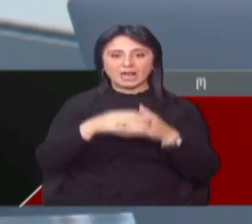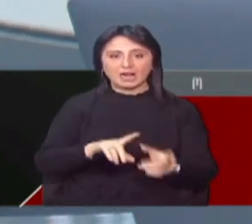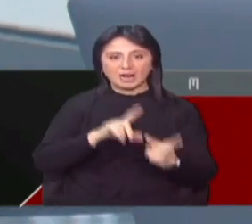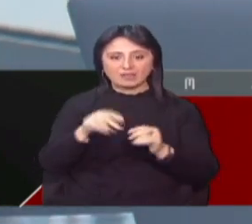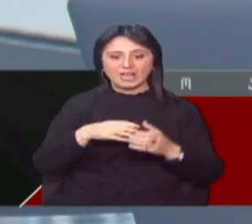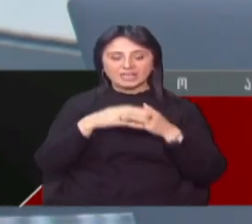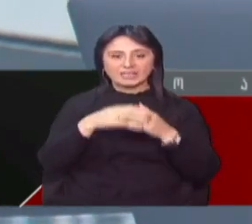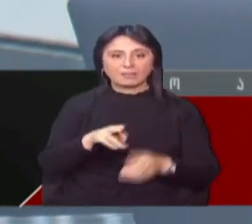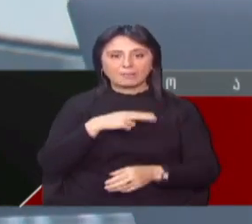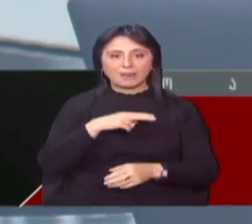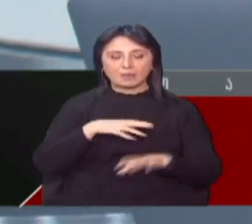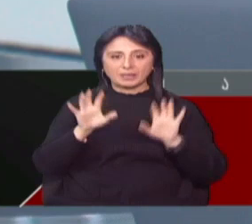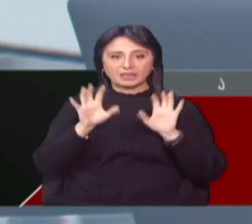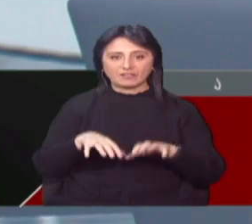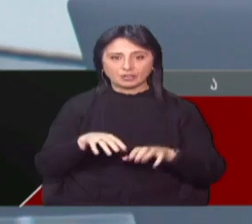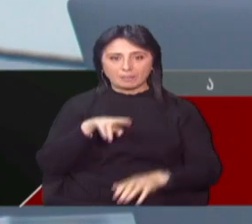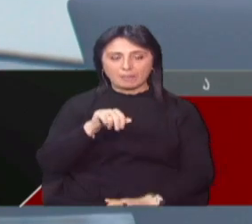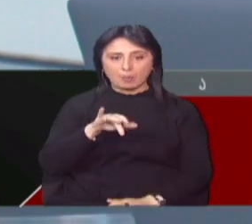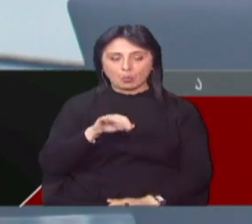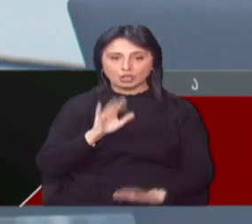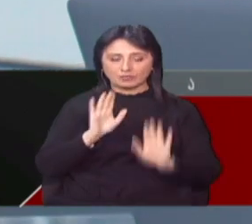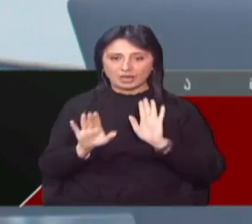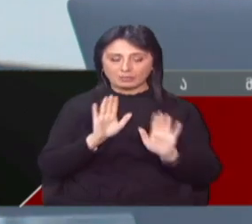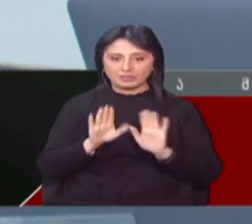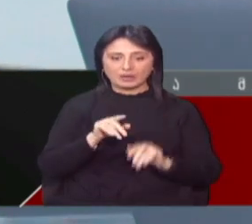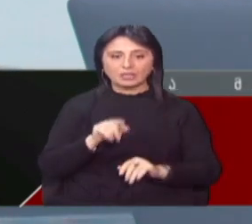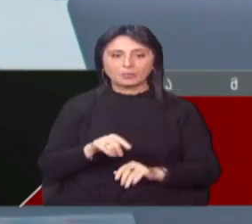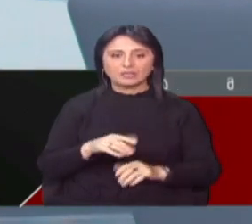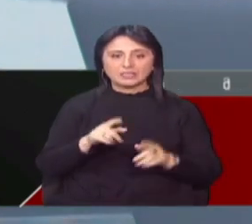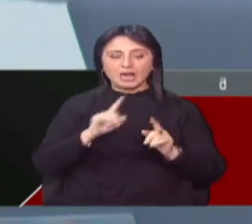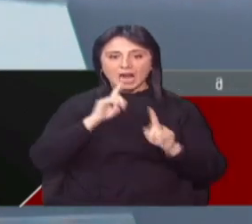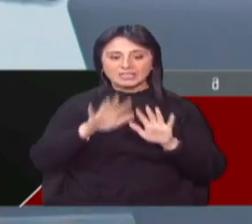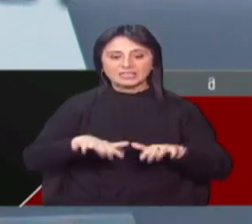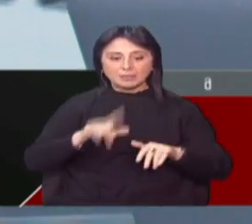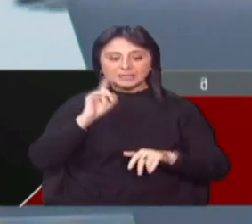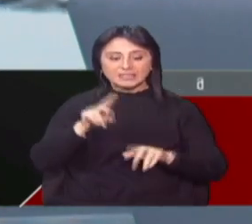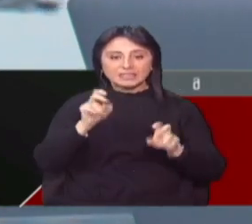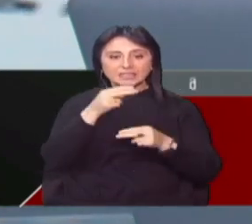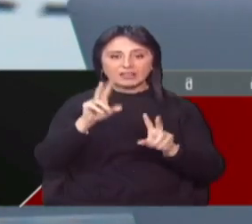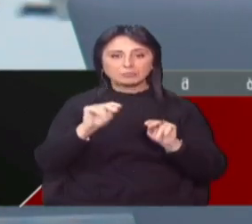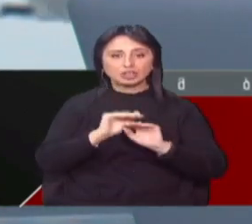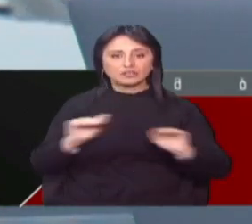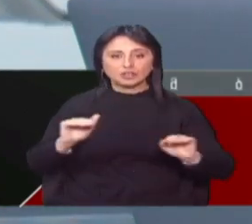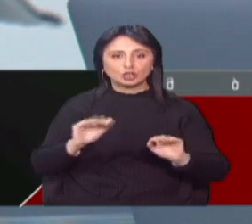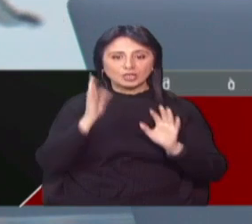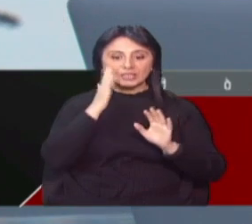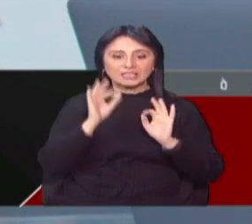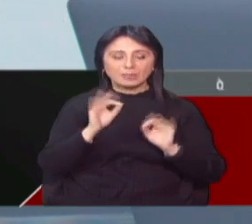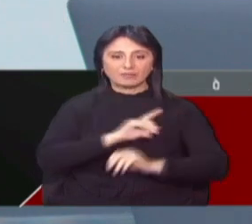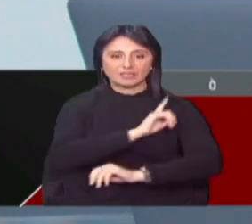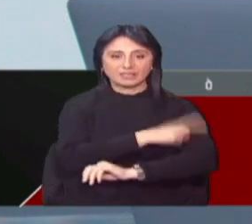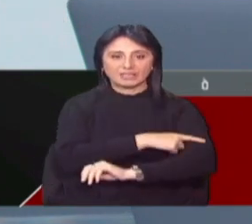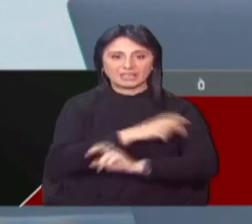დელეგაცია. დელეგაციას პარლამენტის თავმჯდომარე შალვა პაპუაშვილი ხელმძღვანელობს. ასამბლეის წლევანდელი წლის თემა მშვიდობა, სამართლიანობა და